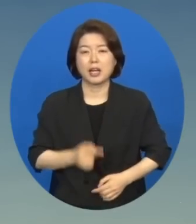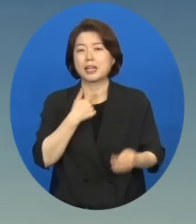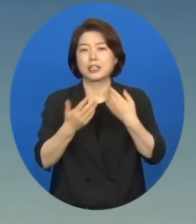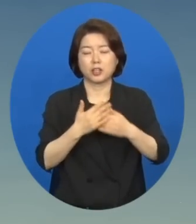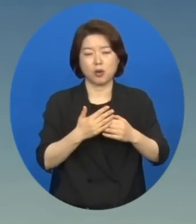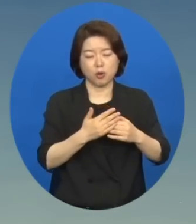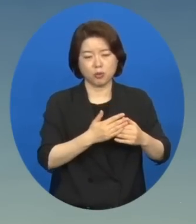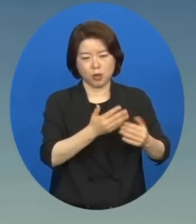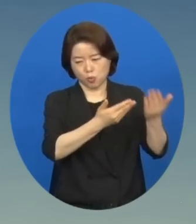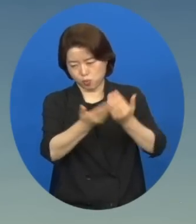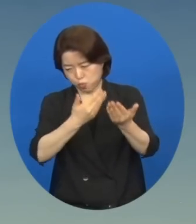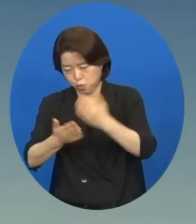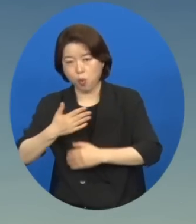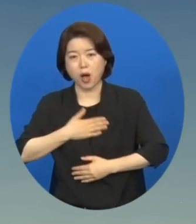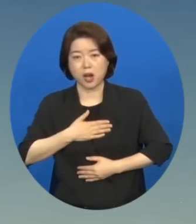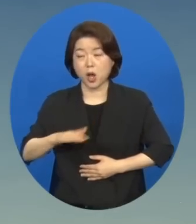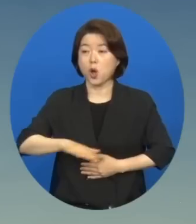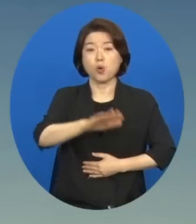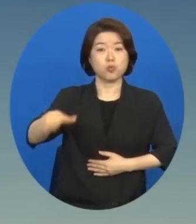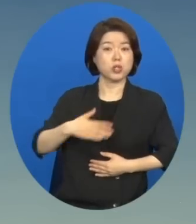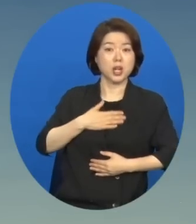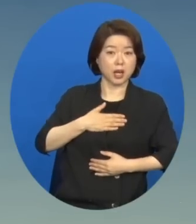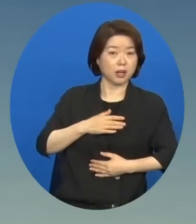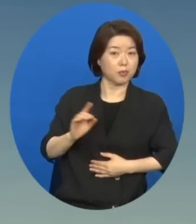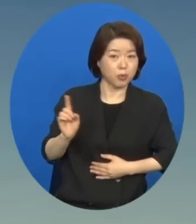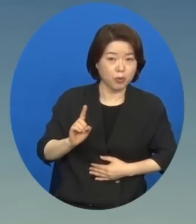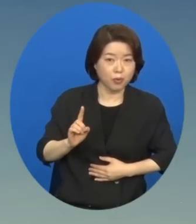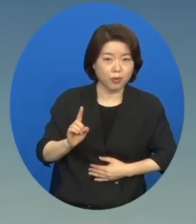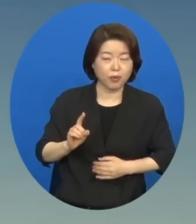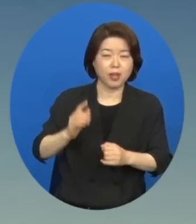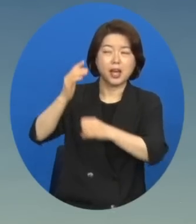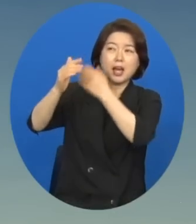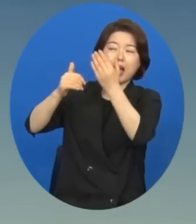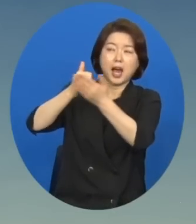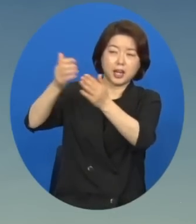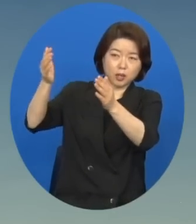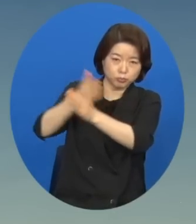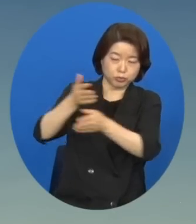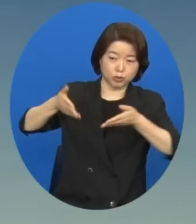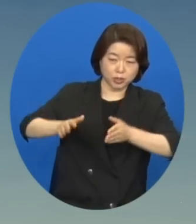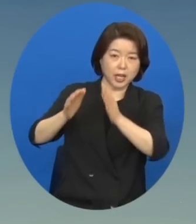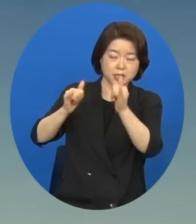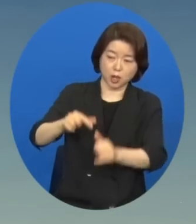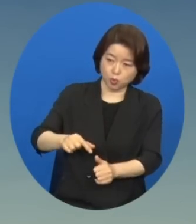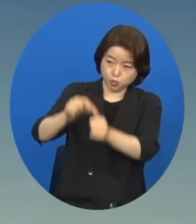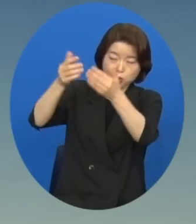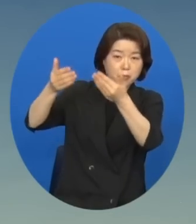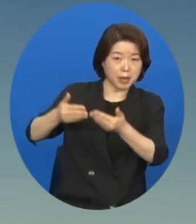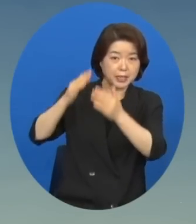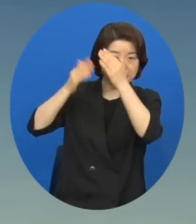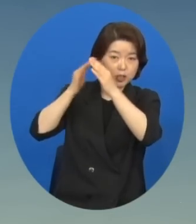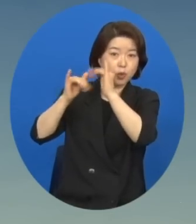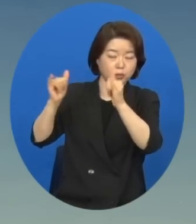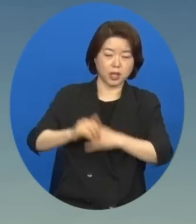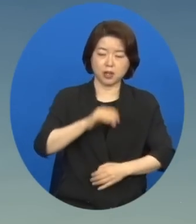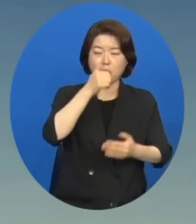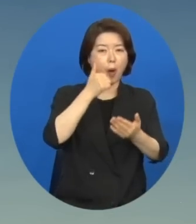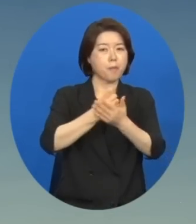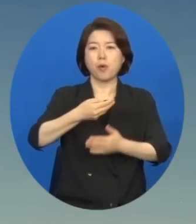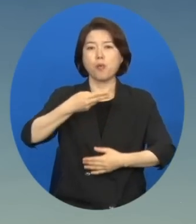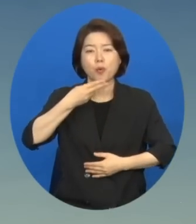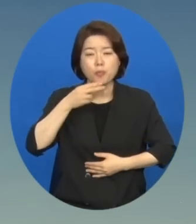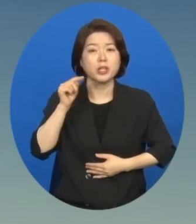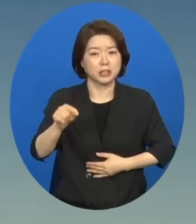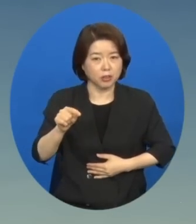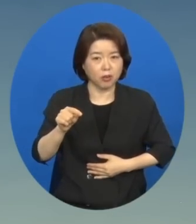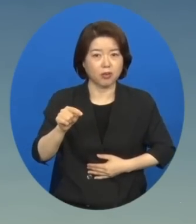경험되어 알았다는 거예요. 우리는 알아요. 뭘 아냐? 하나님께로부터 난 자, 구원받은 성도는 범죄하지